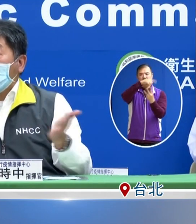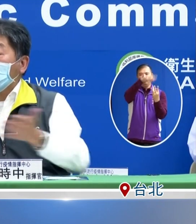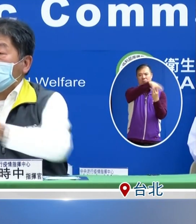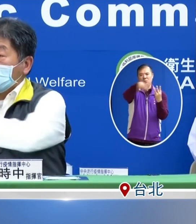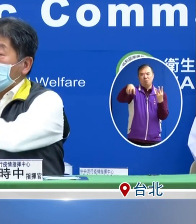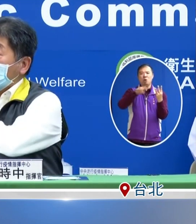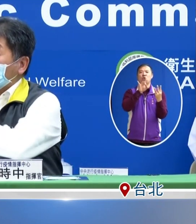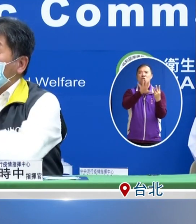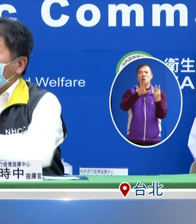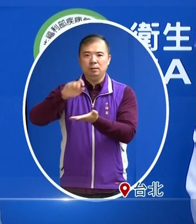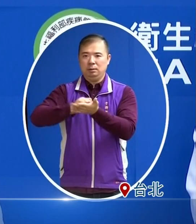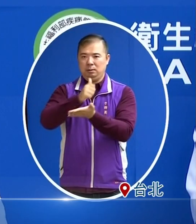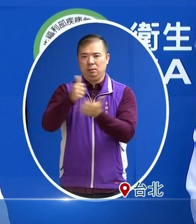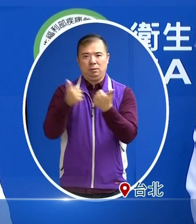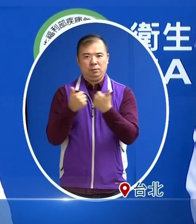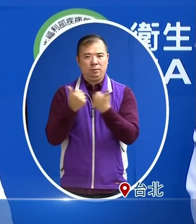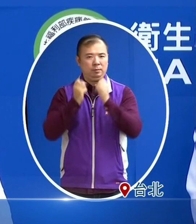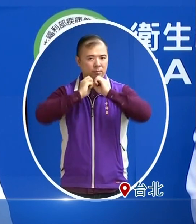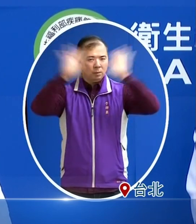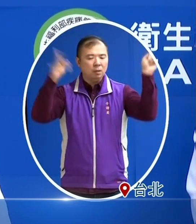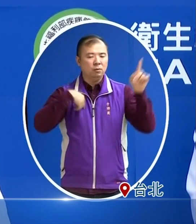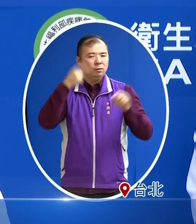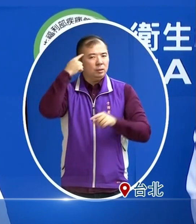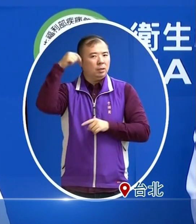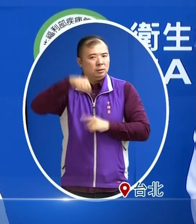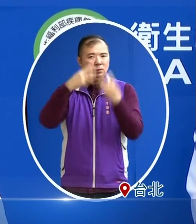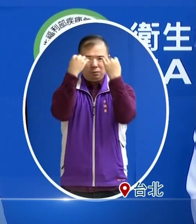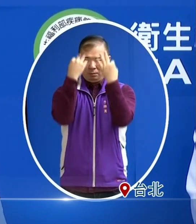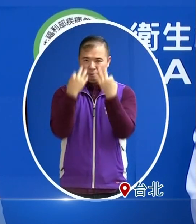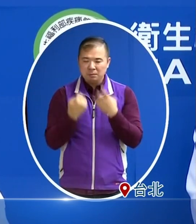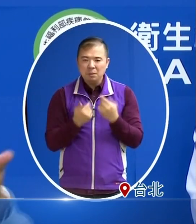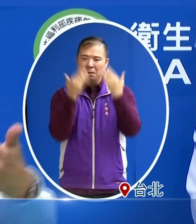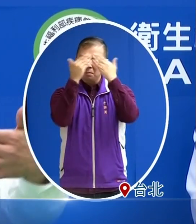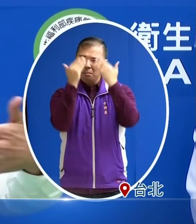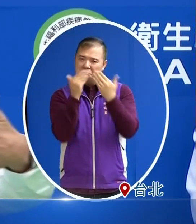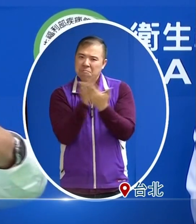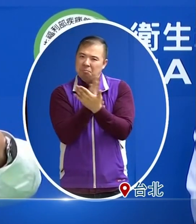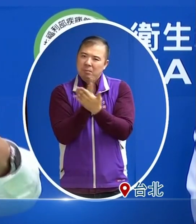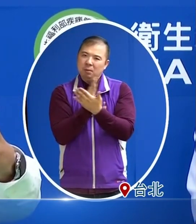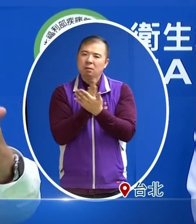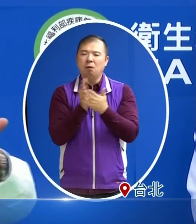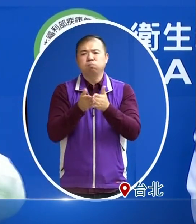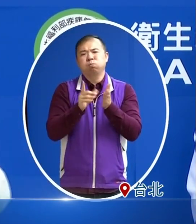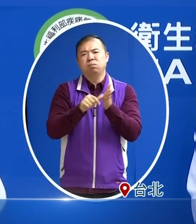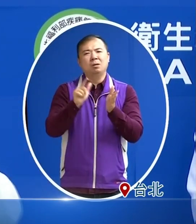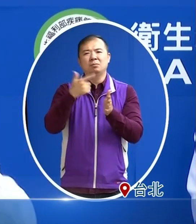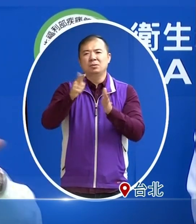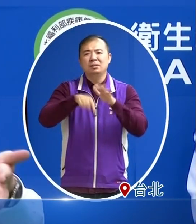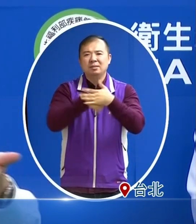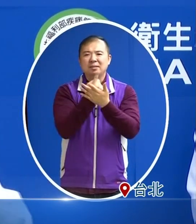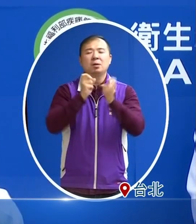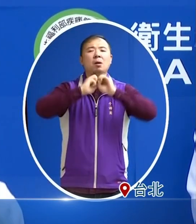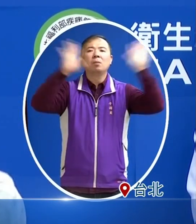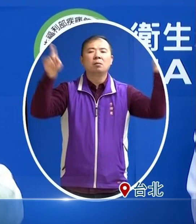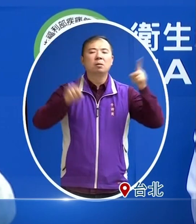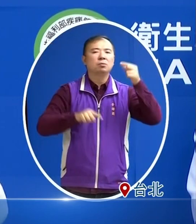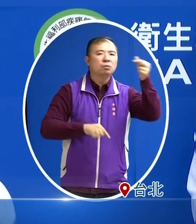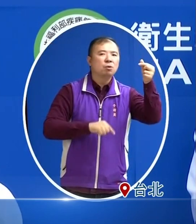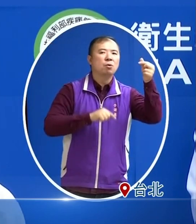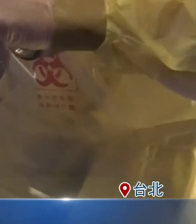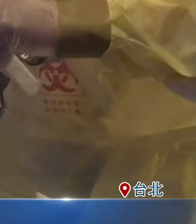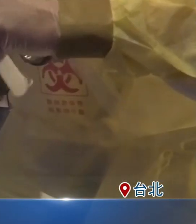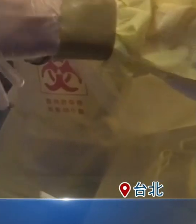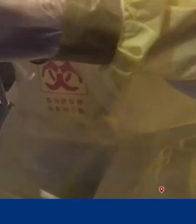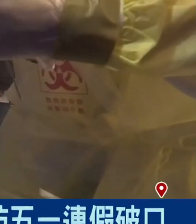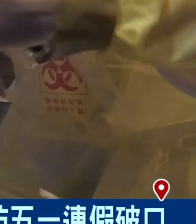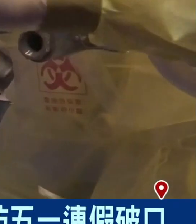验没有的是比较多了，判读是需要一点时间。我认为除了不是说只有看说啊阳阳阴阴到底谁有谁